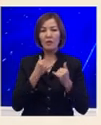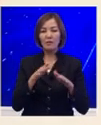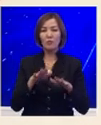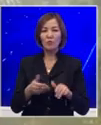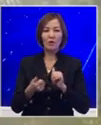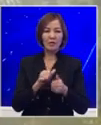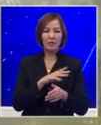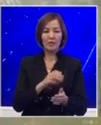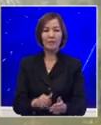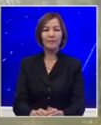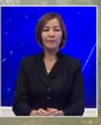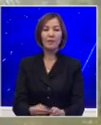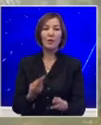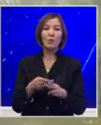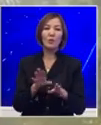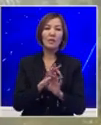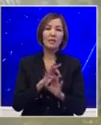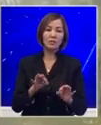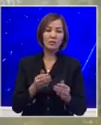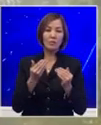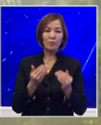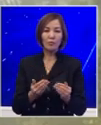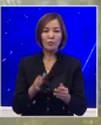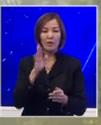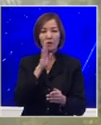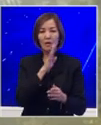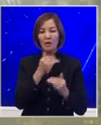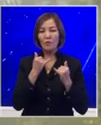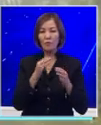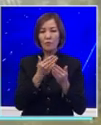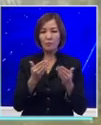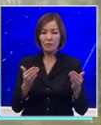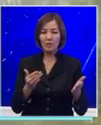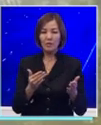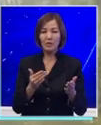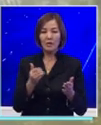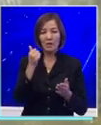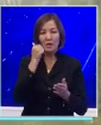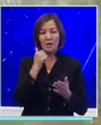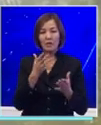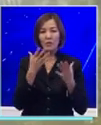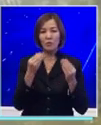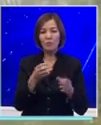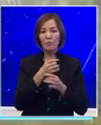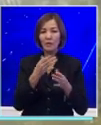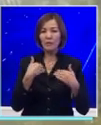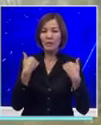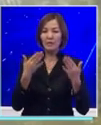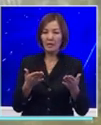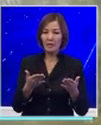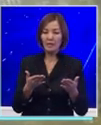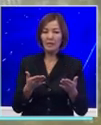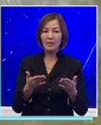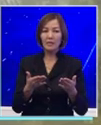Қаламқызы. Өте керемет, міне бүгін анаға құрмет музейінде қарттардың қариялар күніне арналған